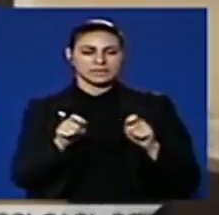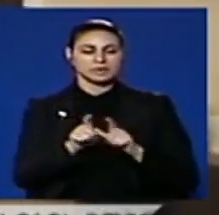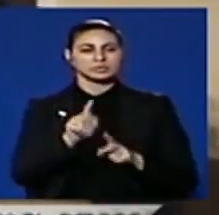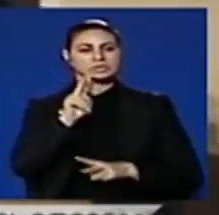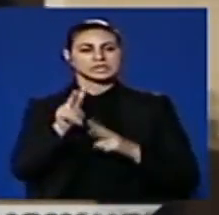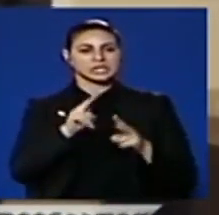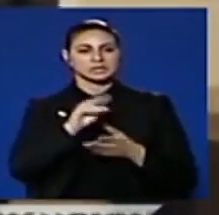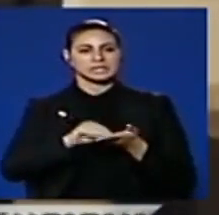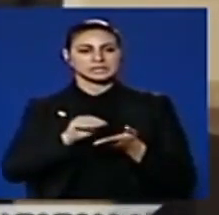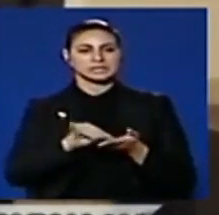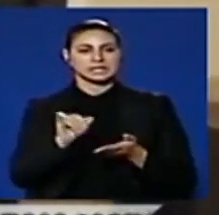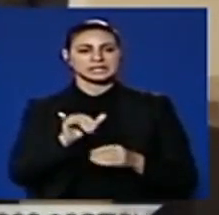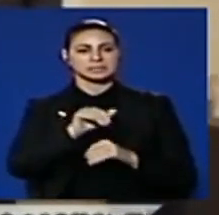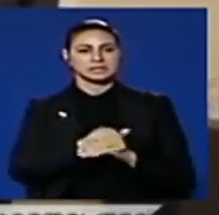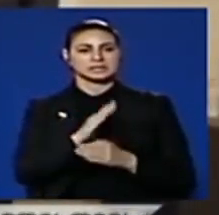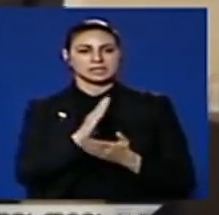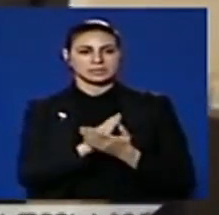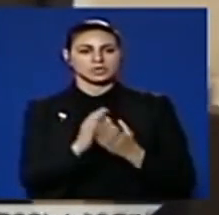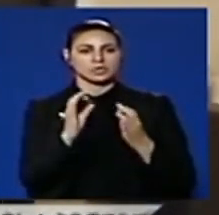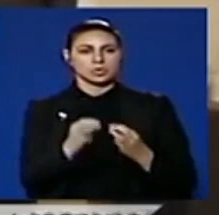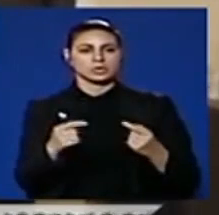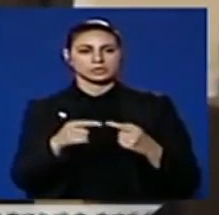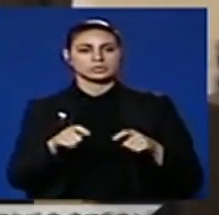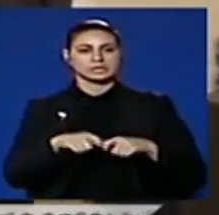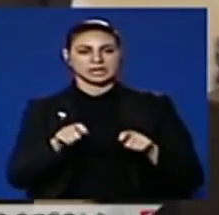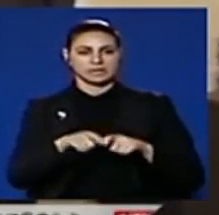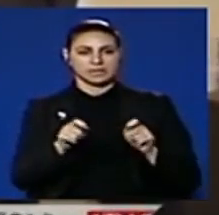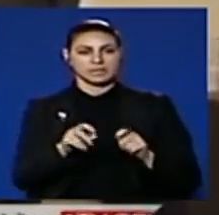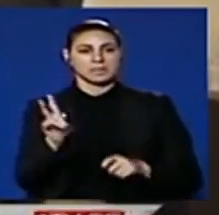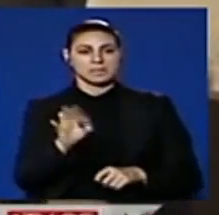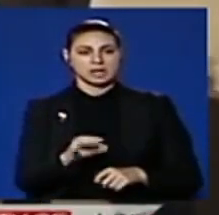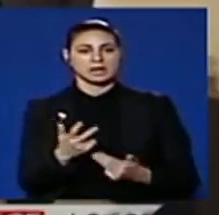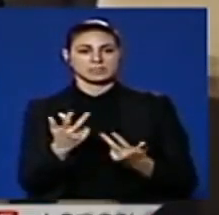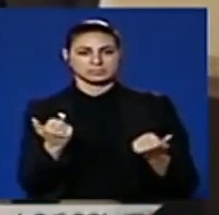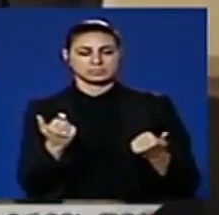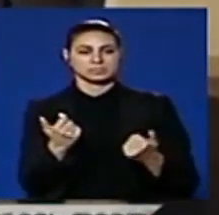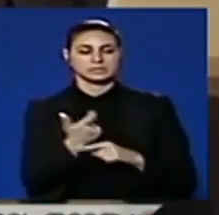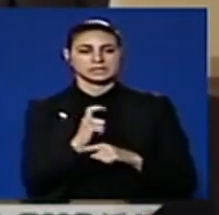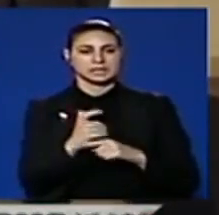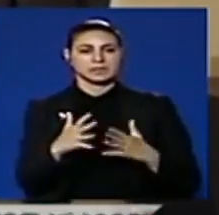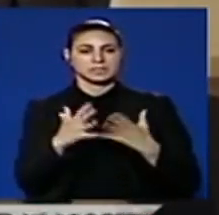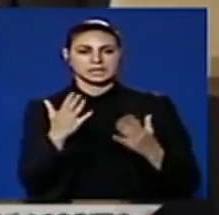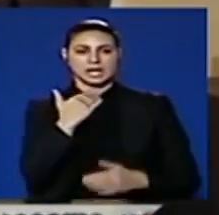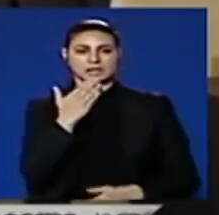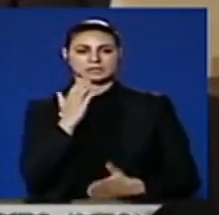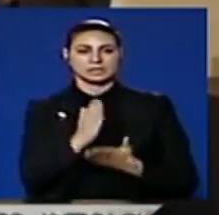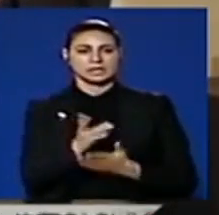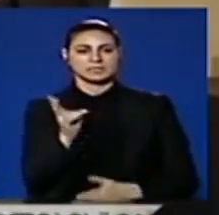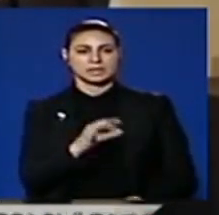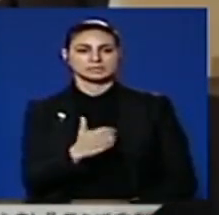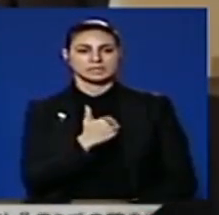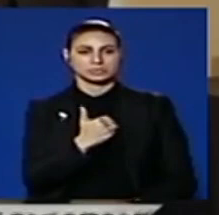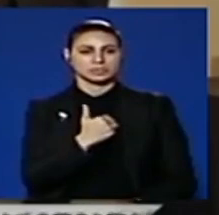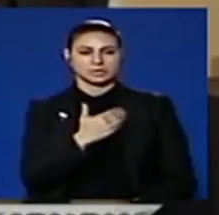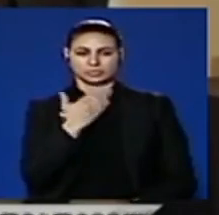დაწერილი, სადაც ფიქსირდება კონკრეტული დარღვევები, მაგრამ ბუნებრივია, გაცილებით უფრო ადვილია, თუმცა სასურველი